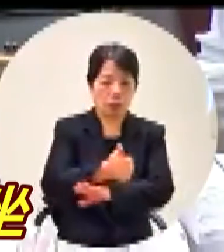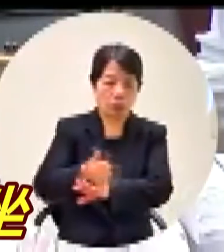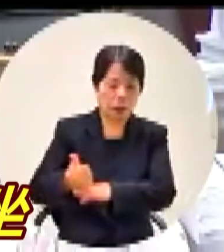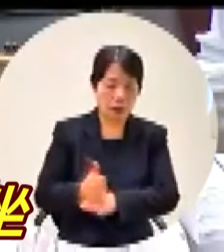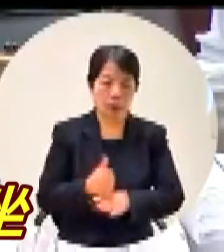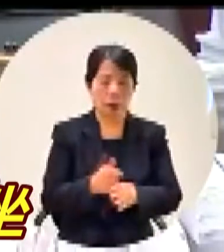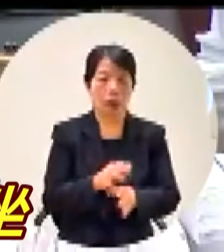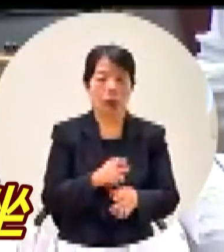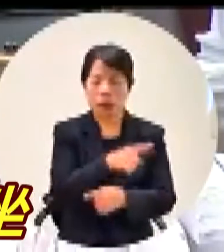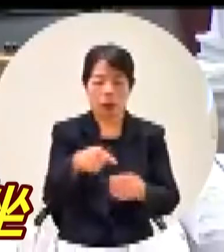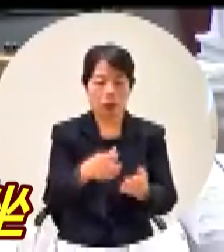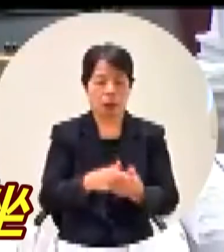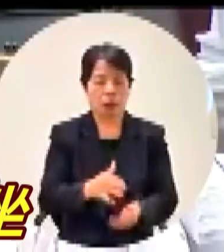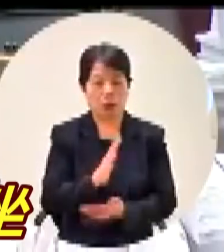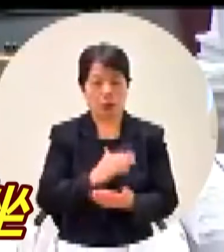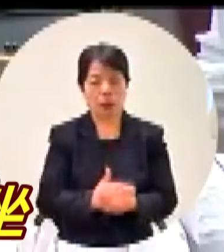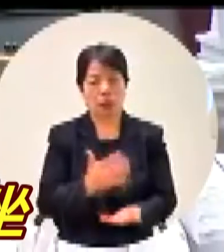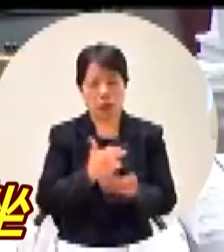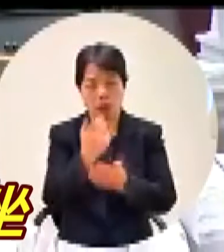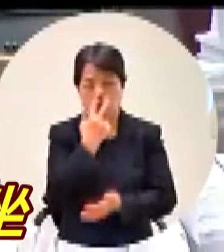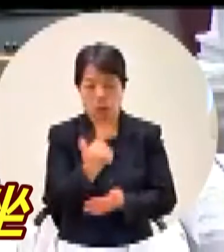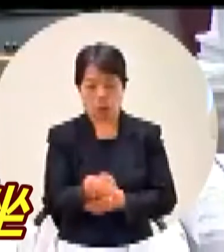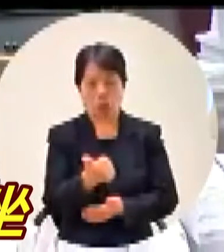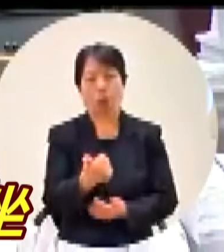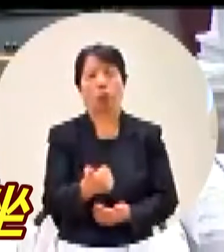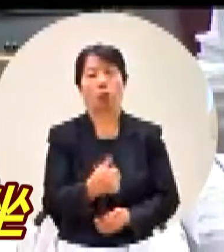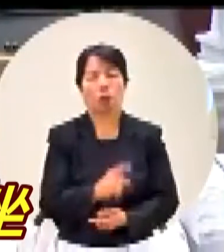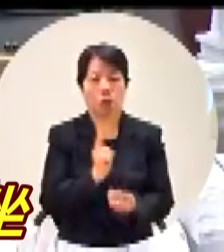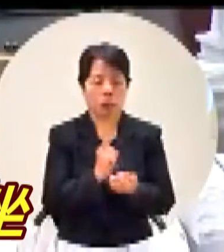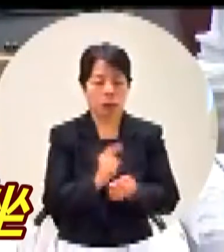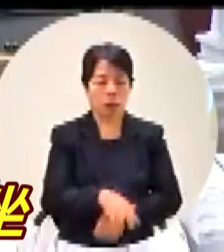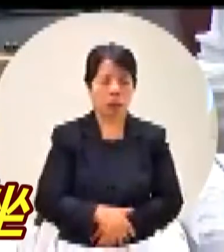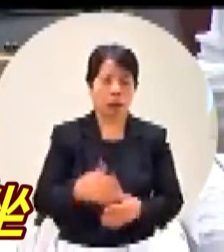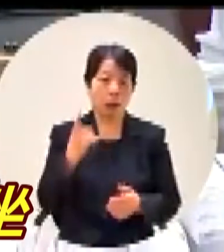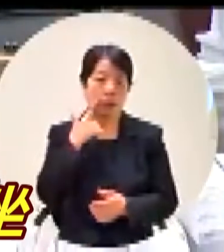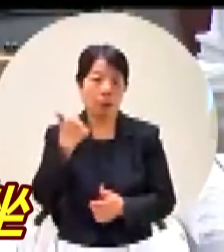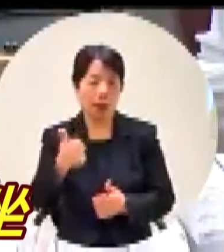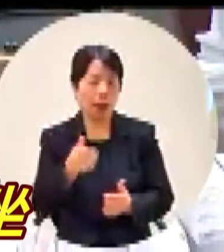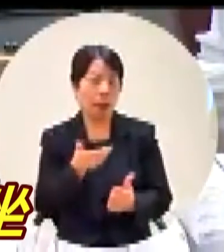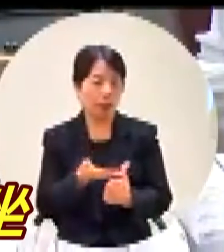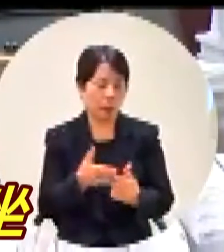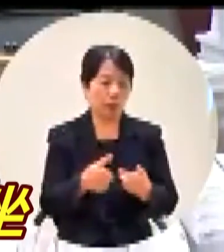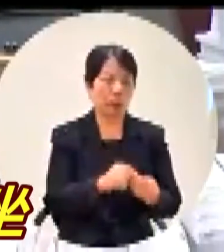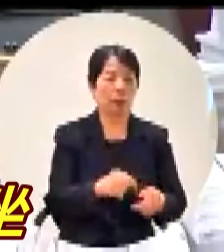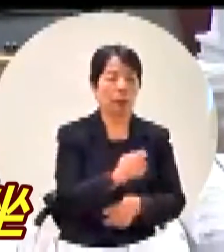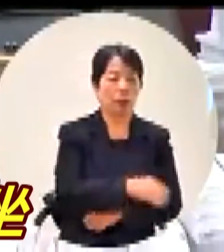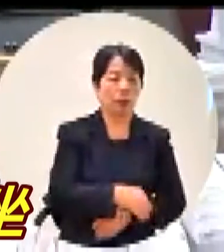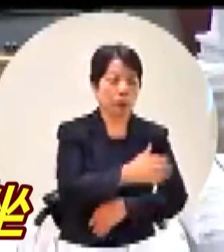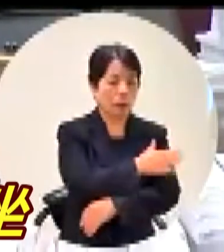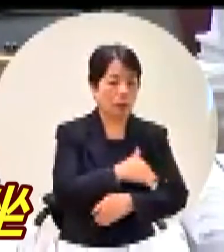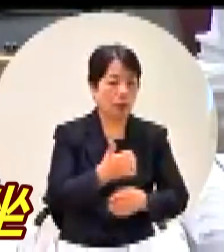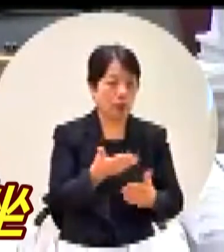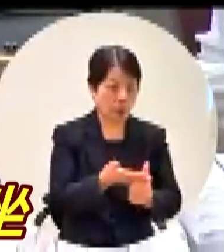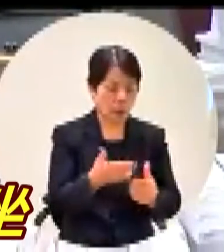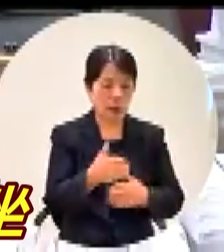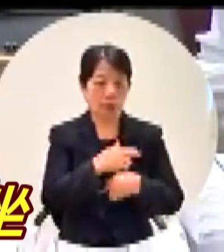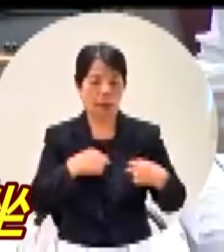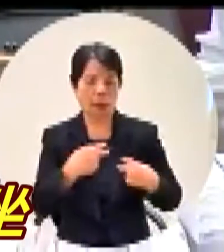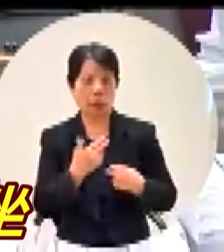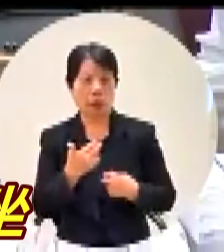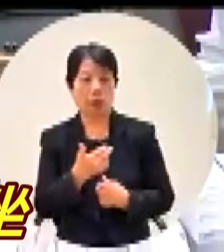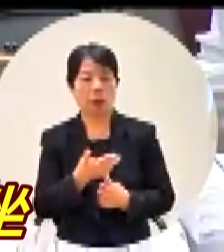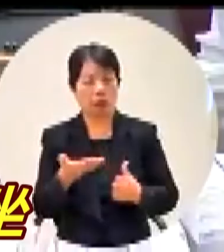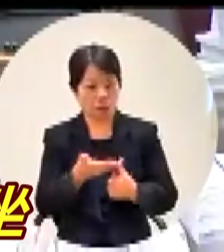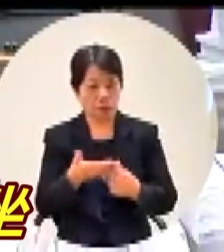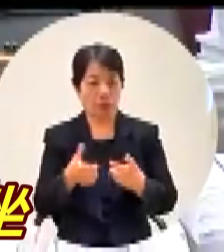常非常的幸运。你父亲栽培你，蔡英文栽培你，陈水扁栽培你，民进党栽培你，现